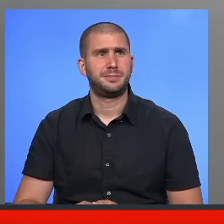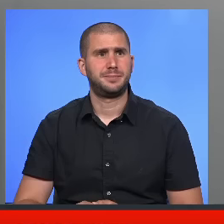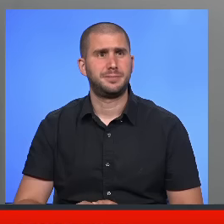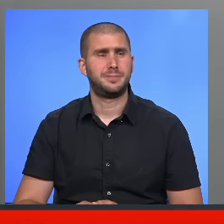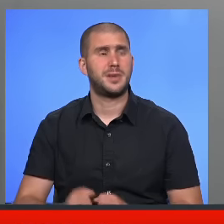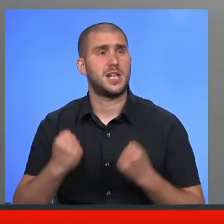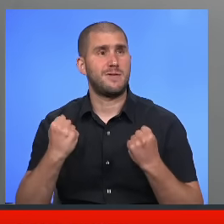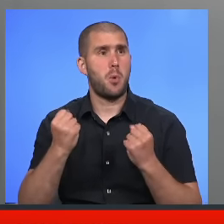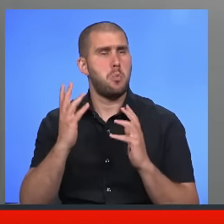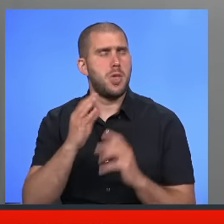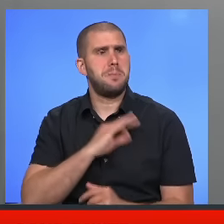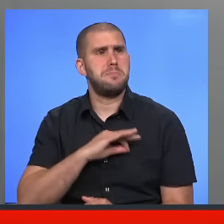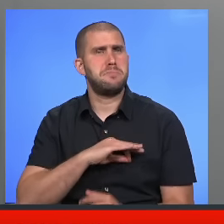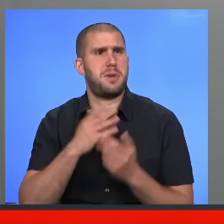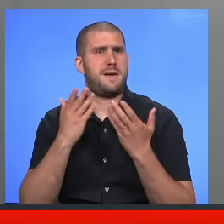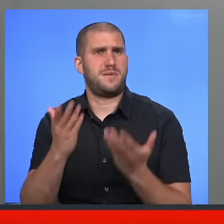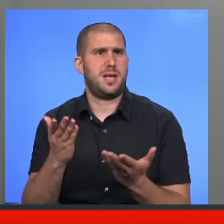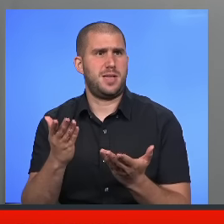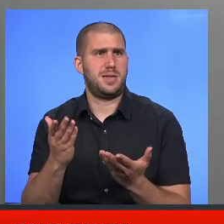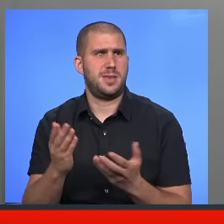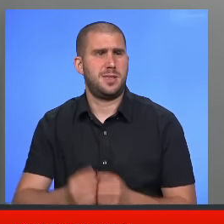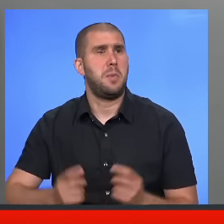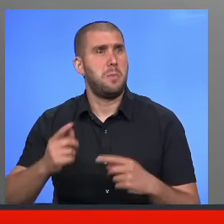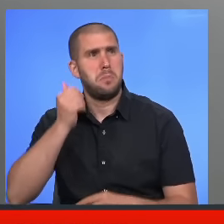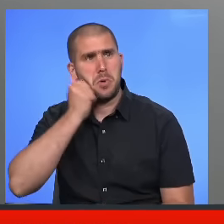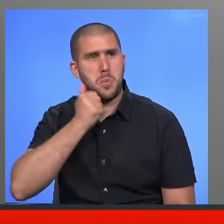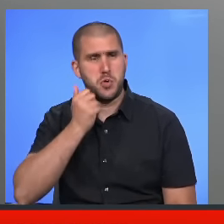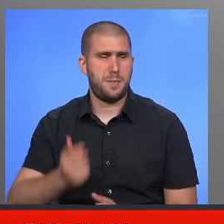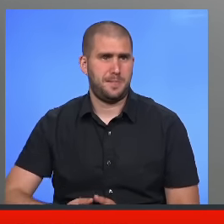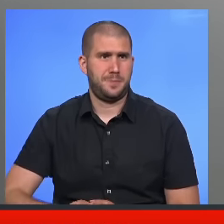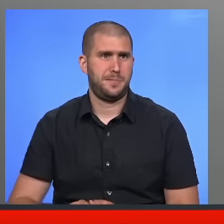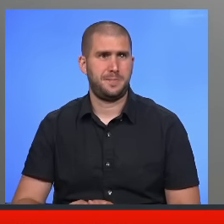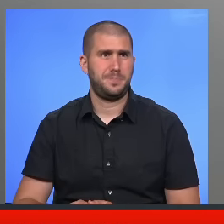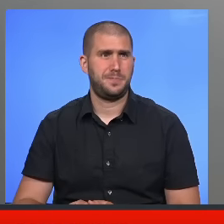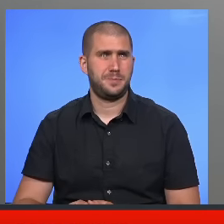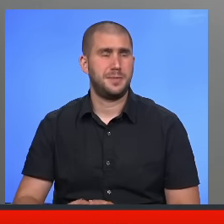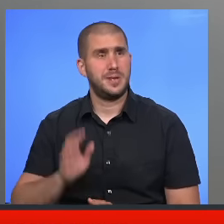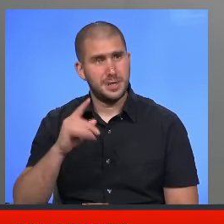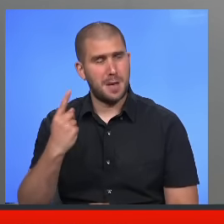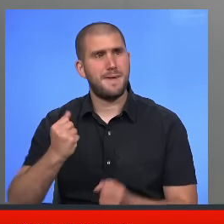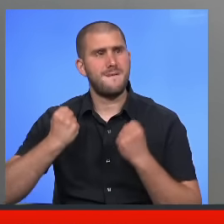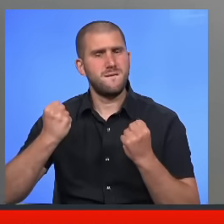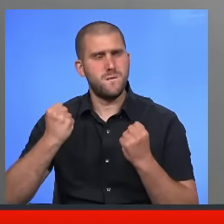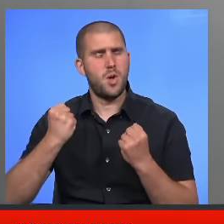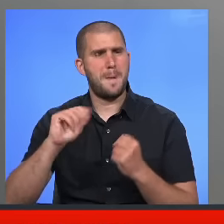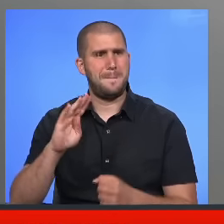הגבורה שכל כך אפיינה אותך ביום יום היא גם אותה גבורה